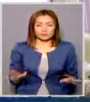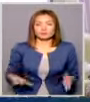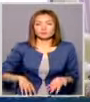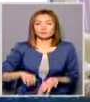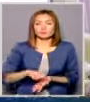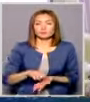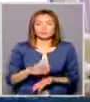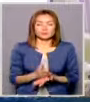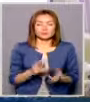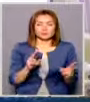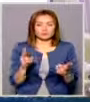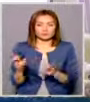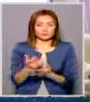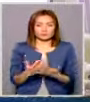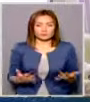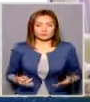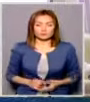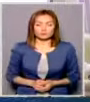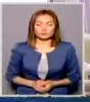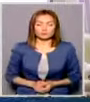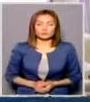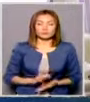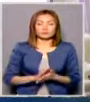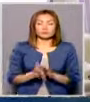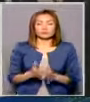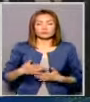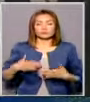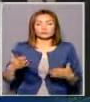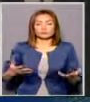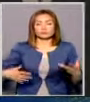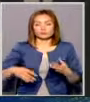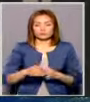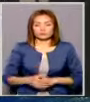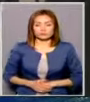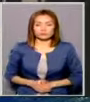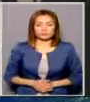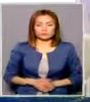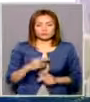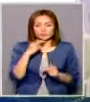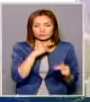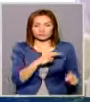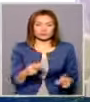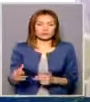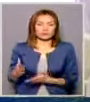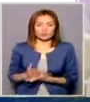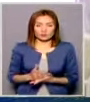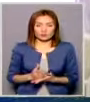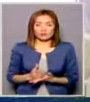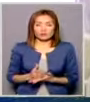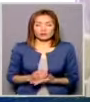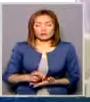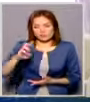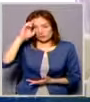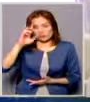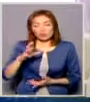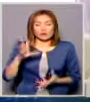мен билерін ұсынуда. Бұл осы шараны ұйымдастырушыларға көп-көп рахметімізді айтамыз. Бұл қызмет алушыларға үкімет